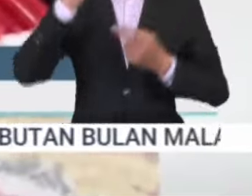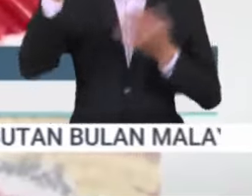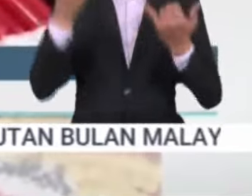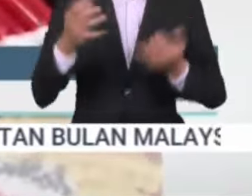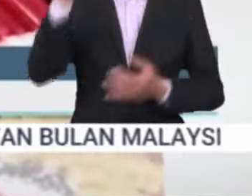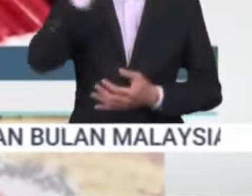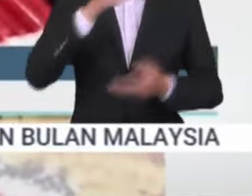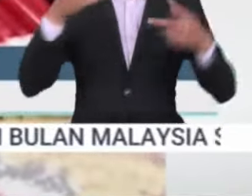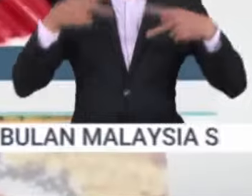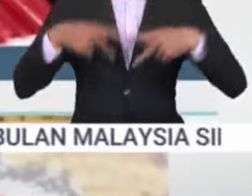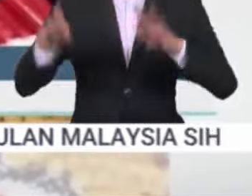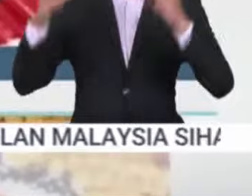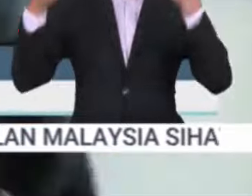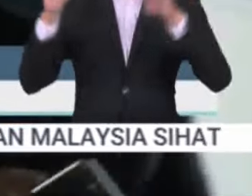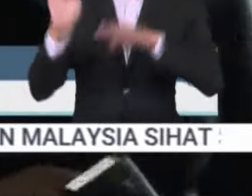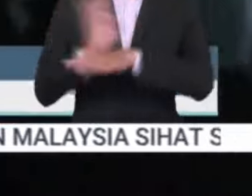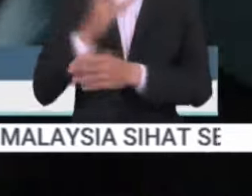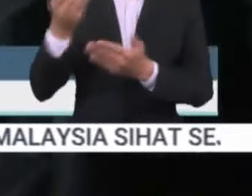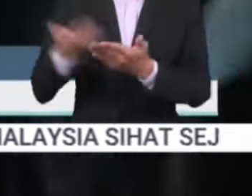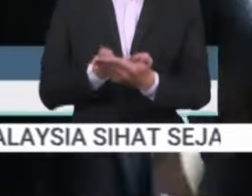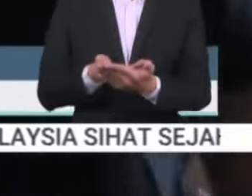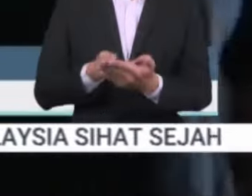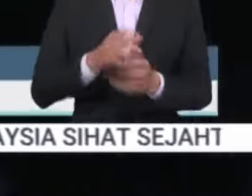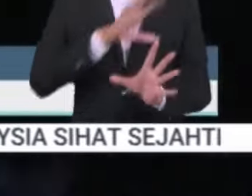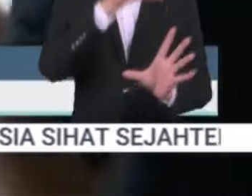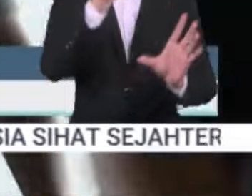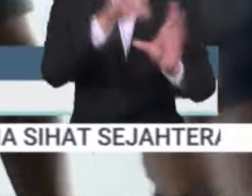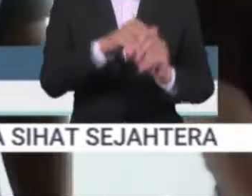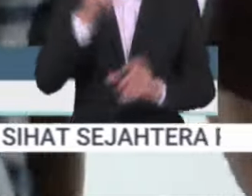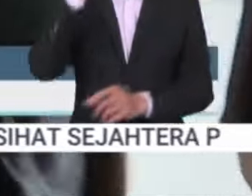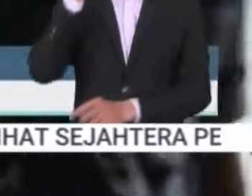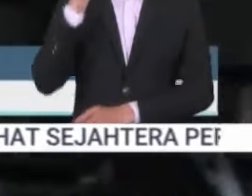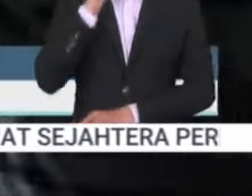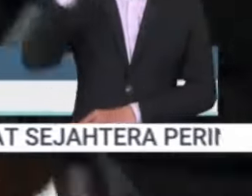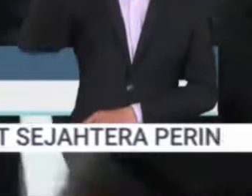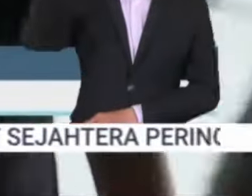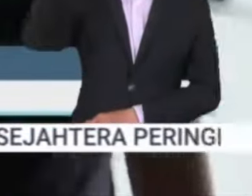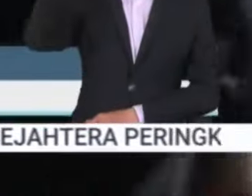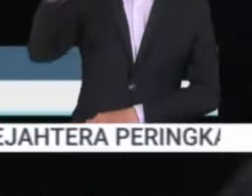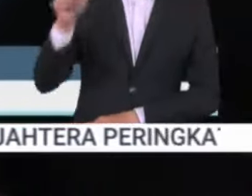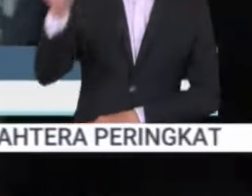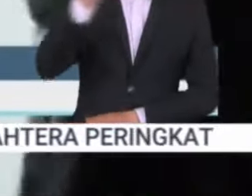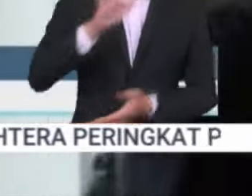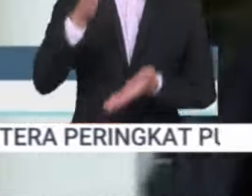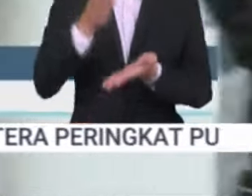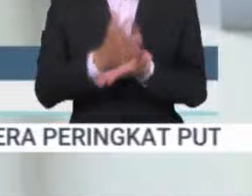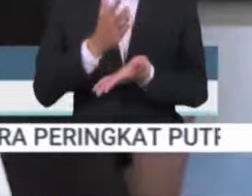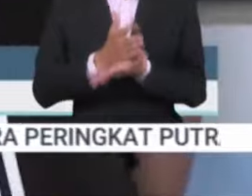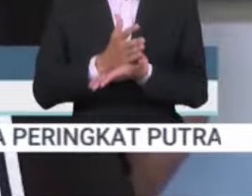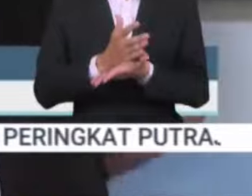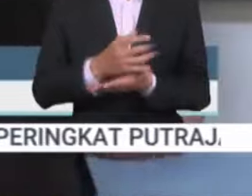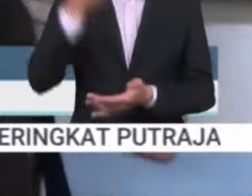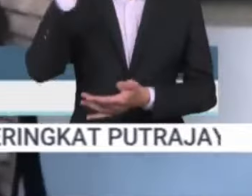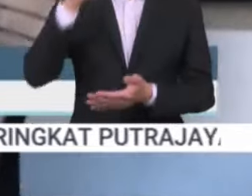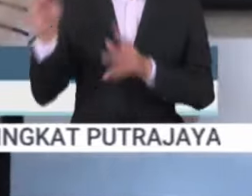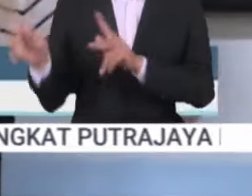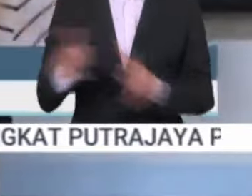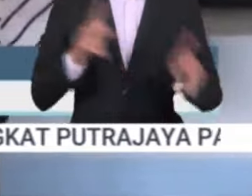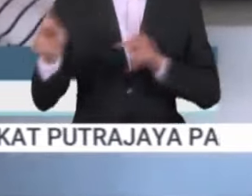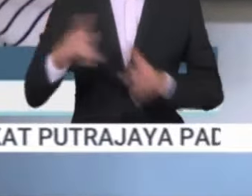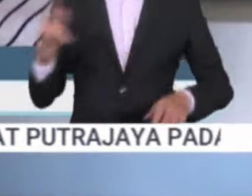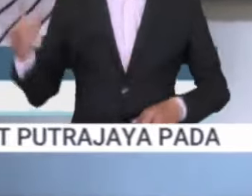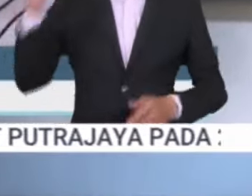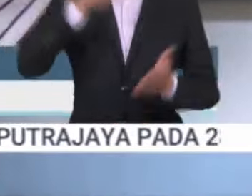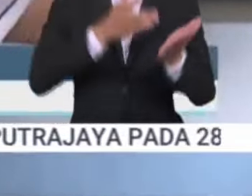mencari peluang pasaran baharu. Ini termasuklah Vietnam, India, Asia Tengah selain merancang untuk menyambung semula penerbangan terus